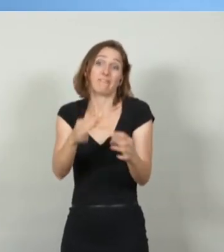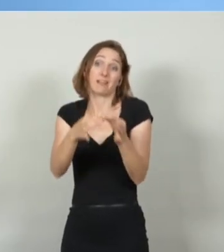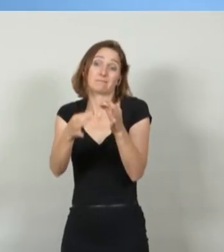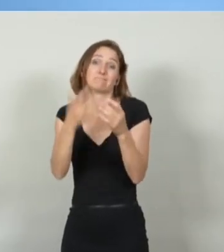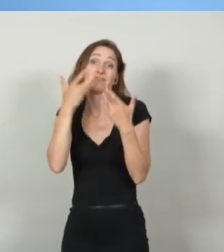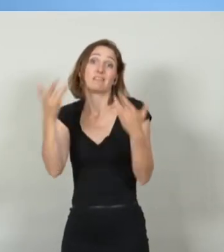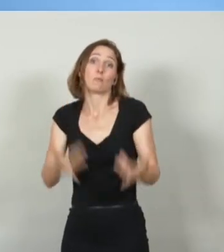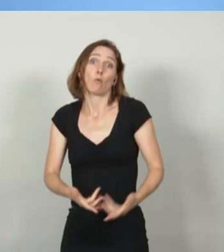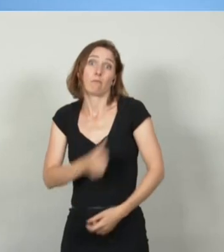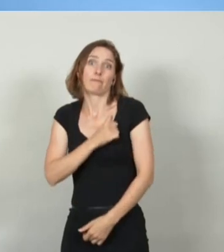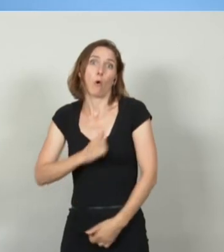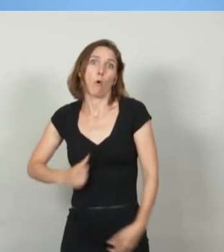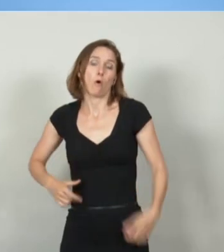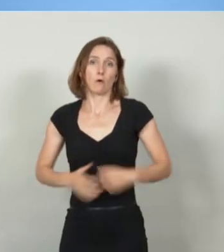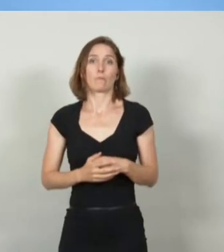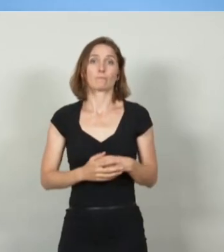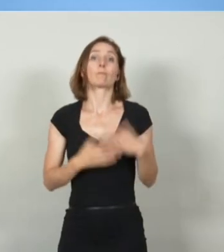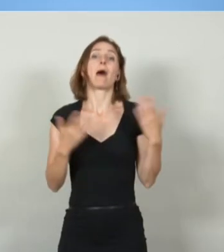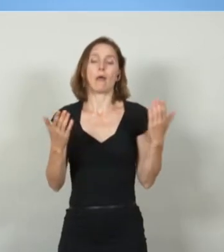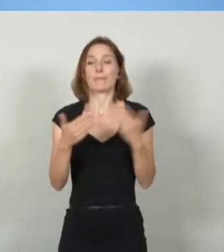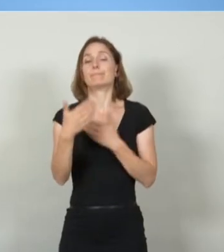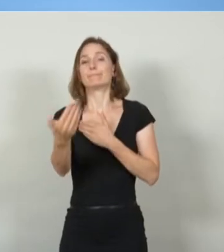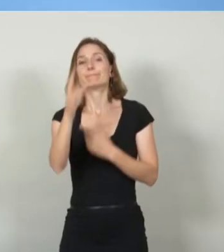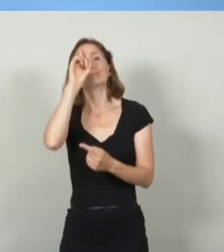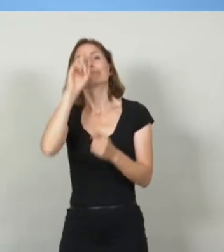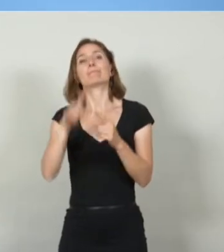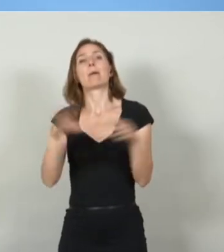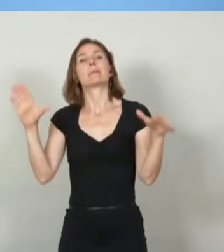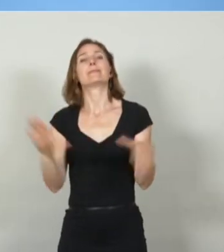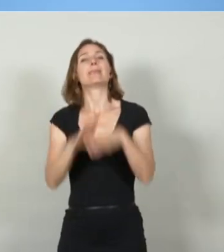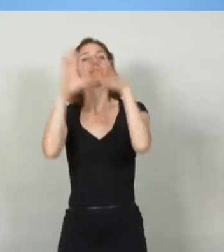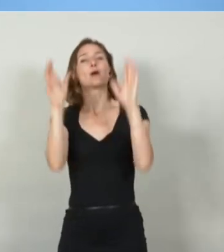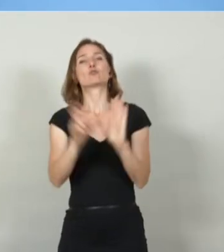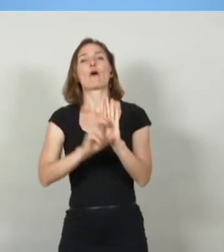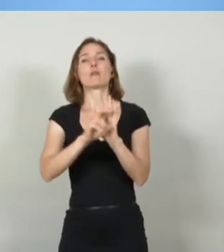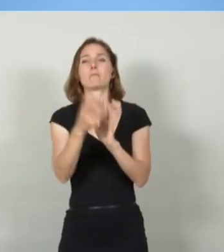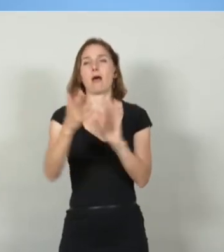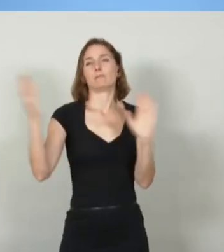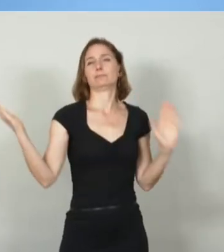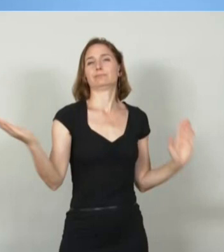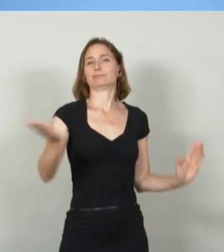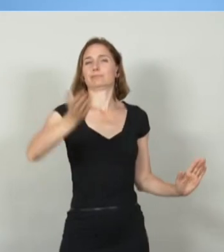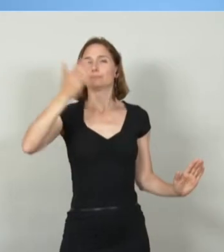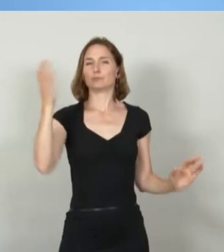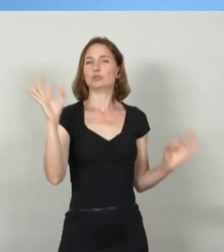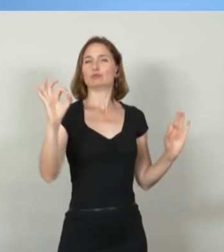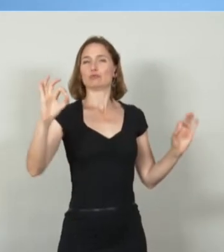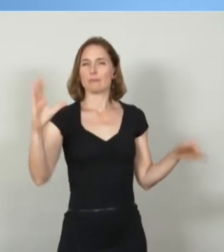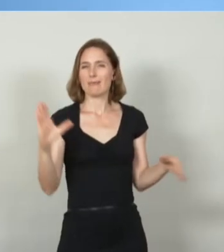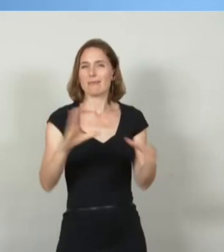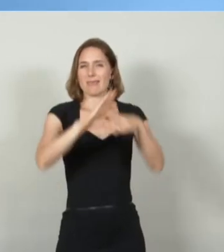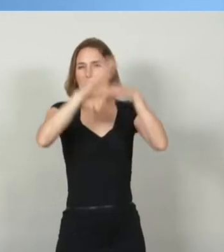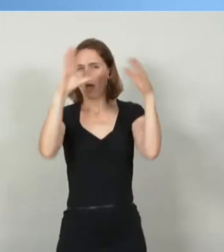à l'image de Grenoble là aussi madame Tavel vous gargarisez de l'image de Grenoble qui a changé dans les médias